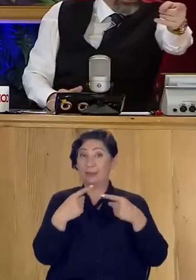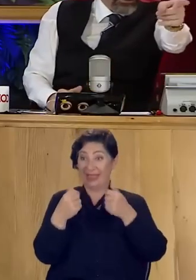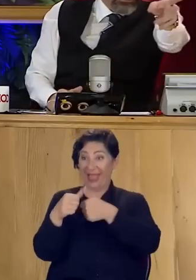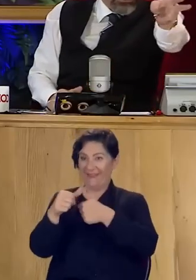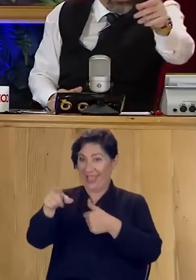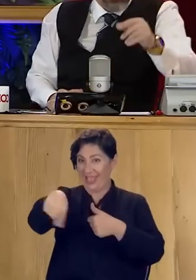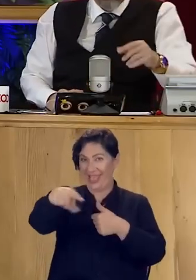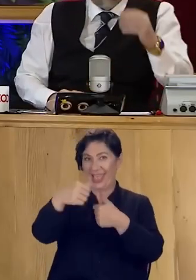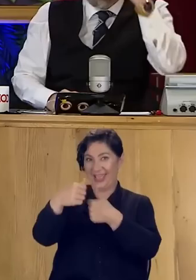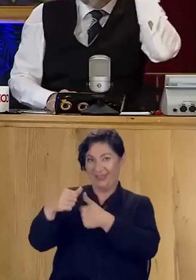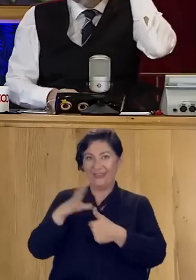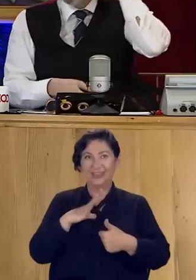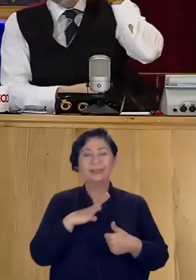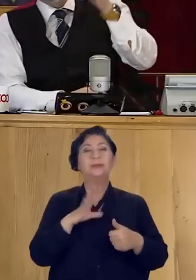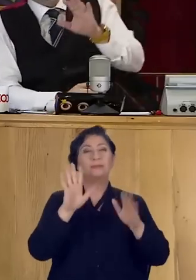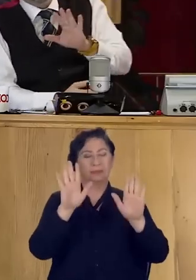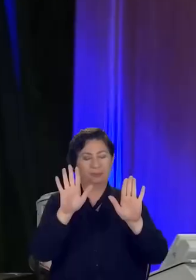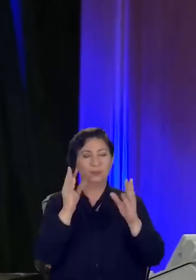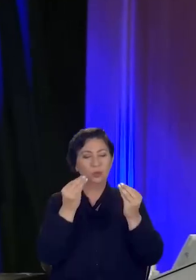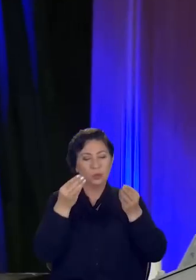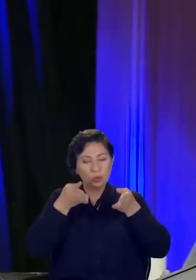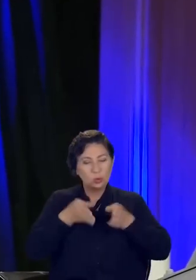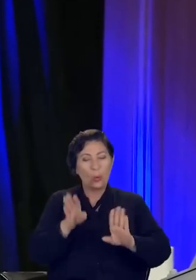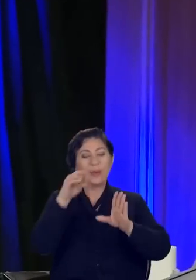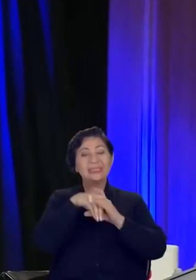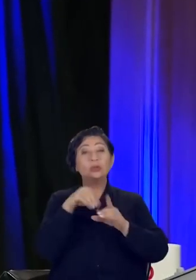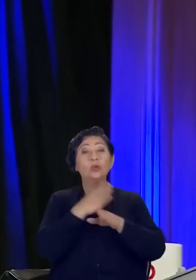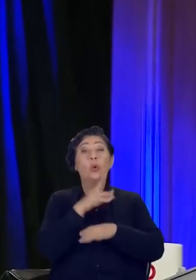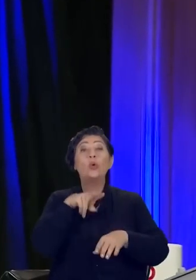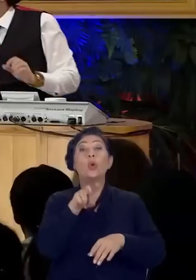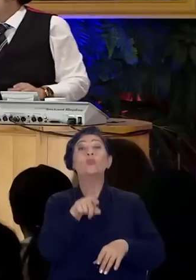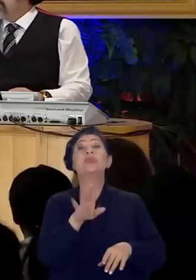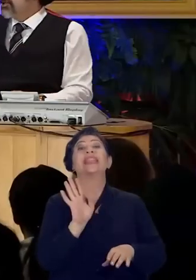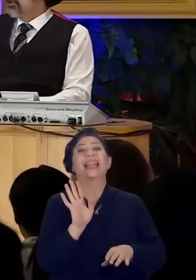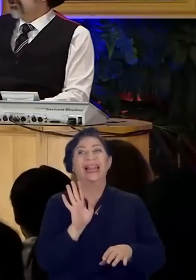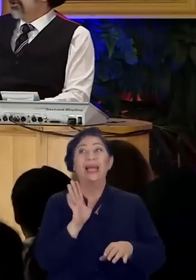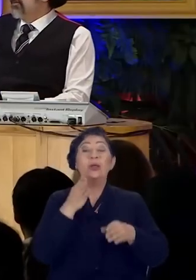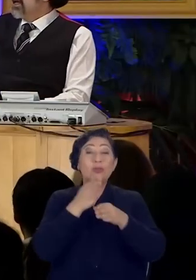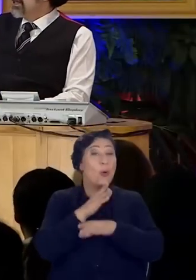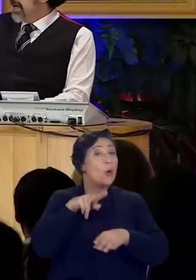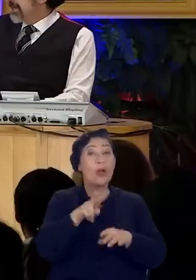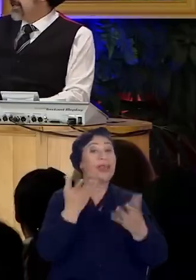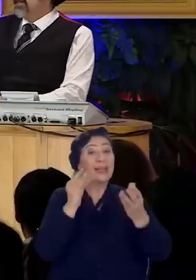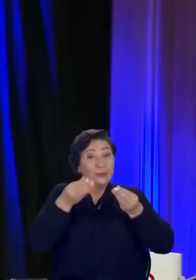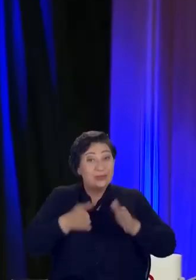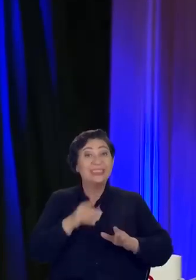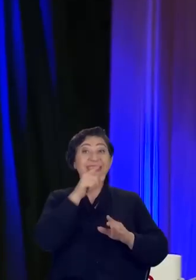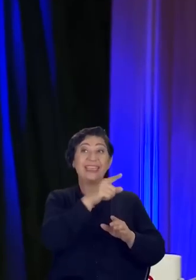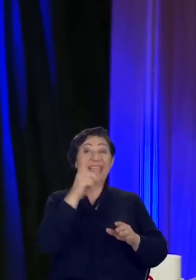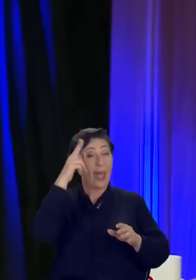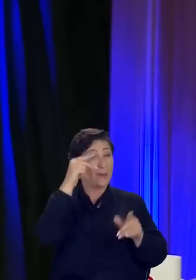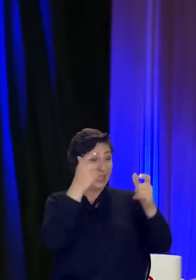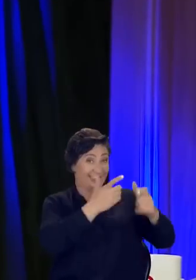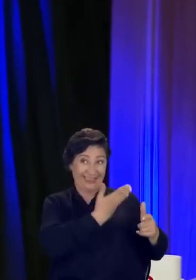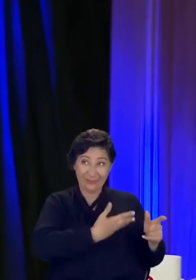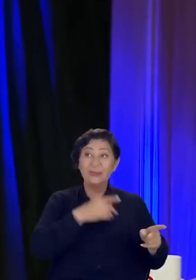çiftler vardır değil mi? Siz öylesiniz. Şimdi çocuk yapmak için doğru yol bu değil. Yani çocuk yapmak için doğru yol, sen de Seattle'ı seviyorsun,